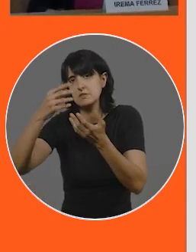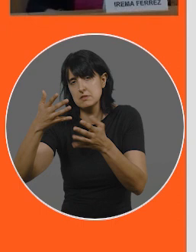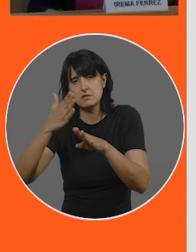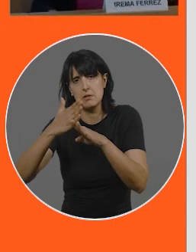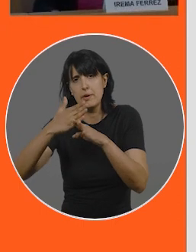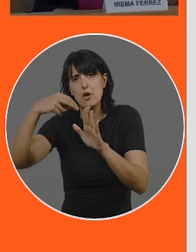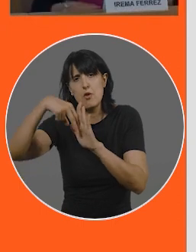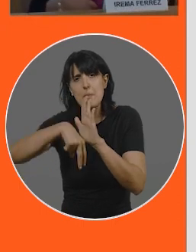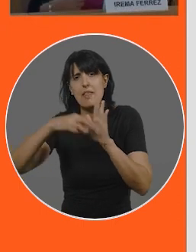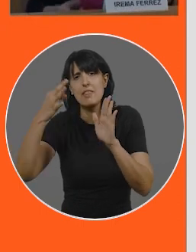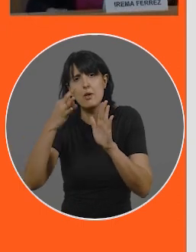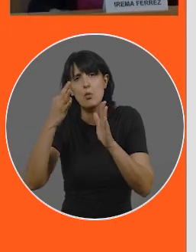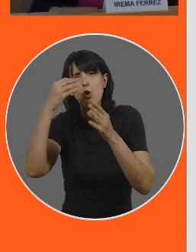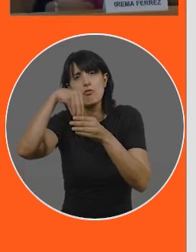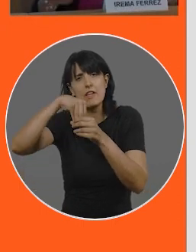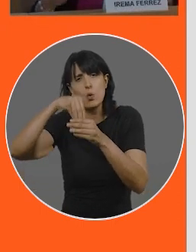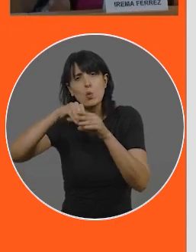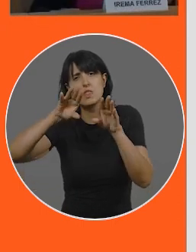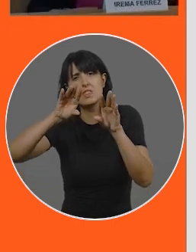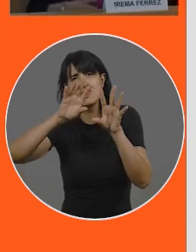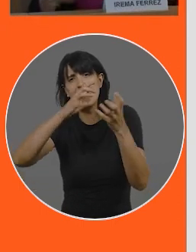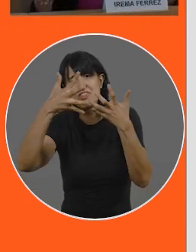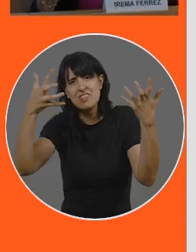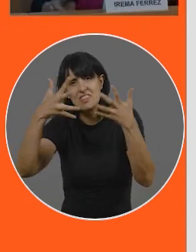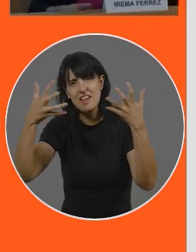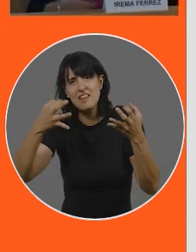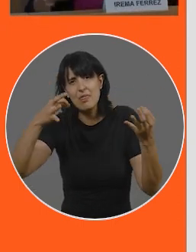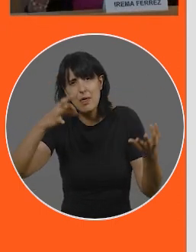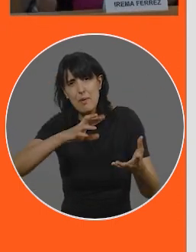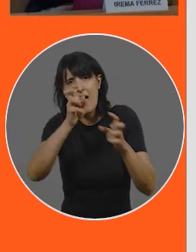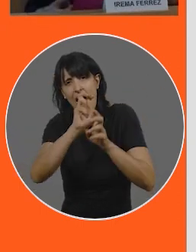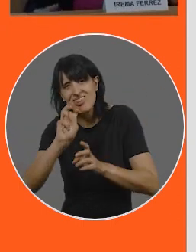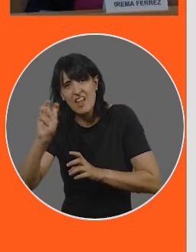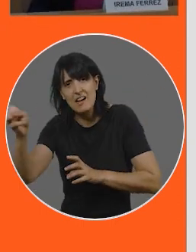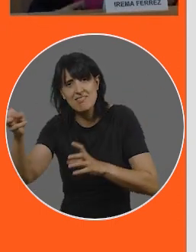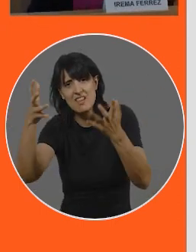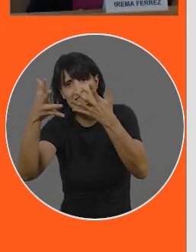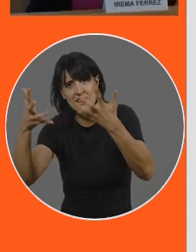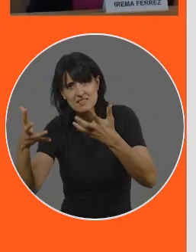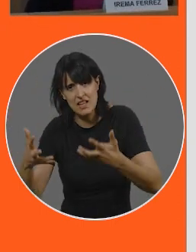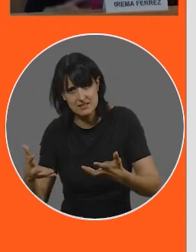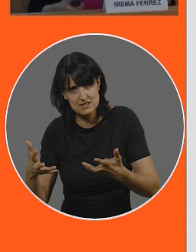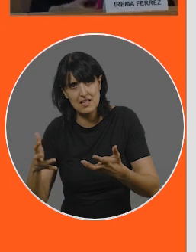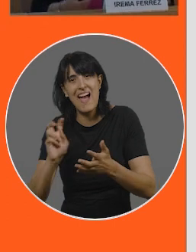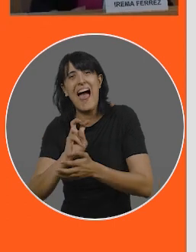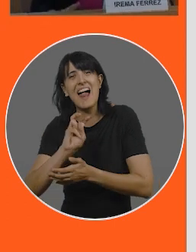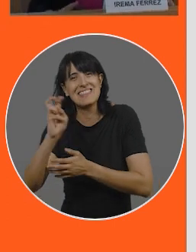tot el contingut no textual ha de tenir una alternativa textual, a no ser que sigui una de les 5 excepcions. Doncs alternativa